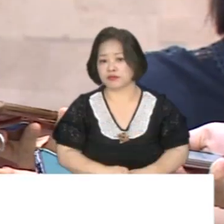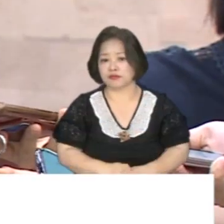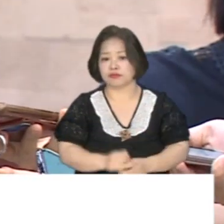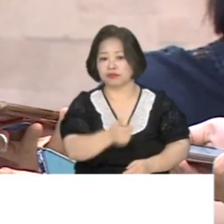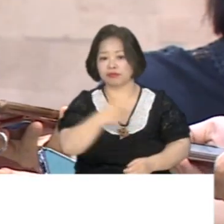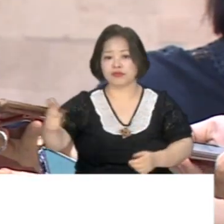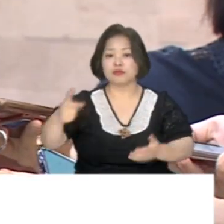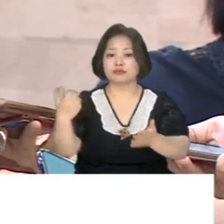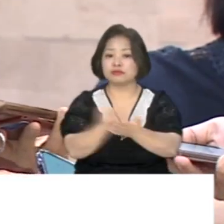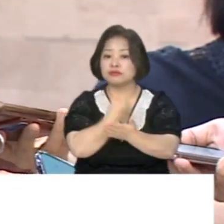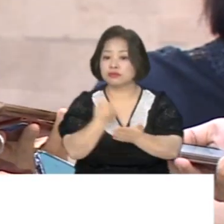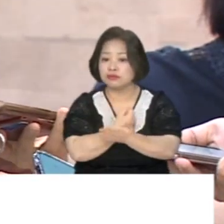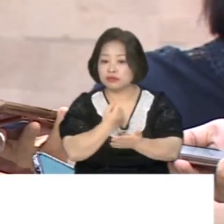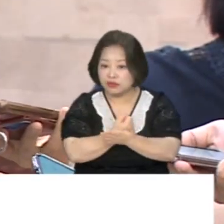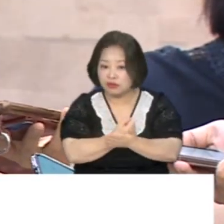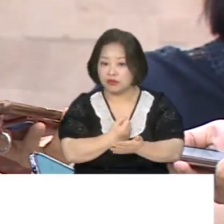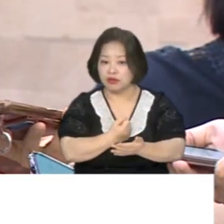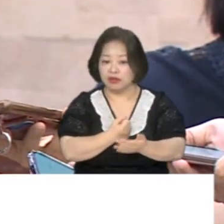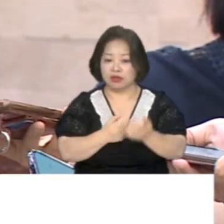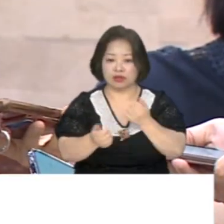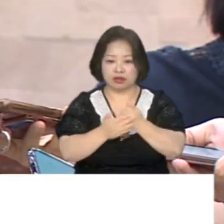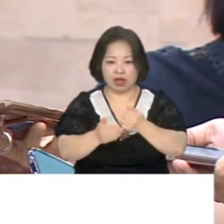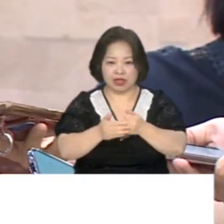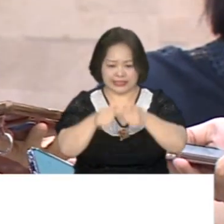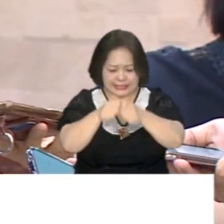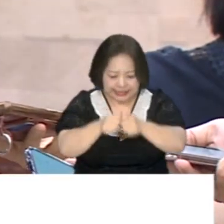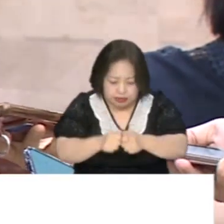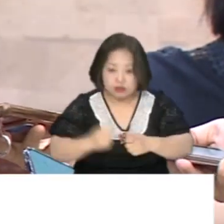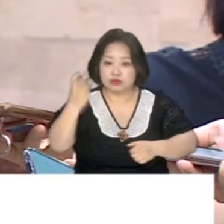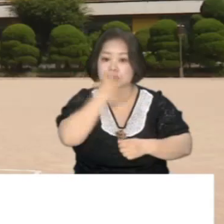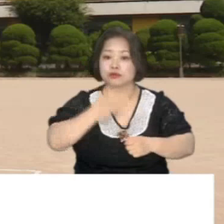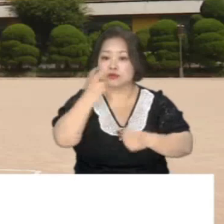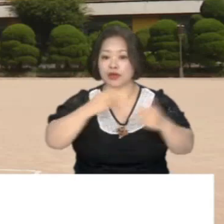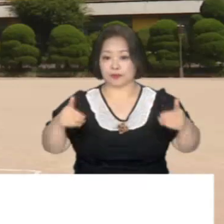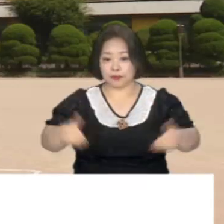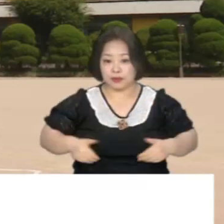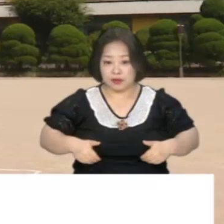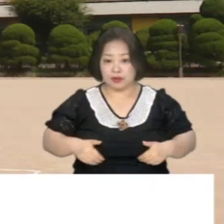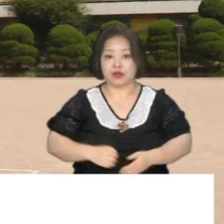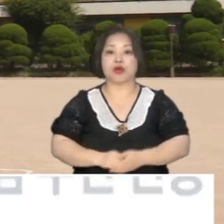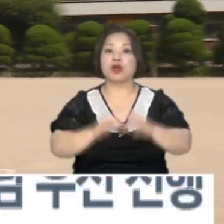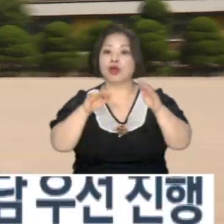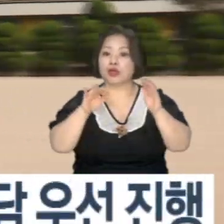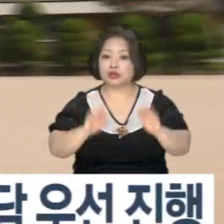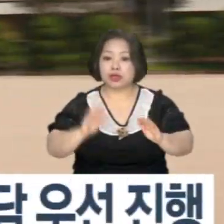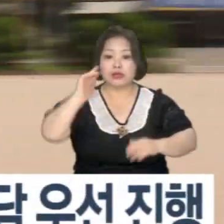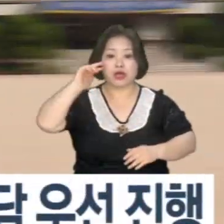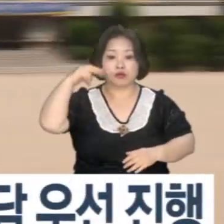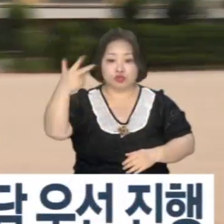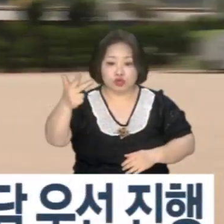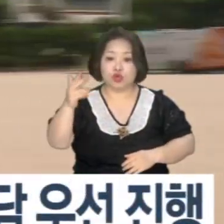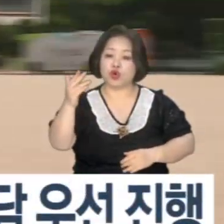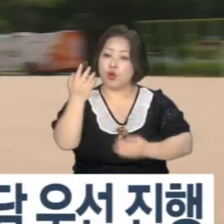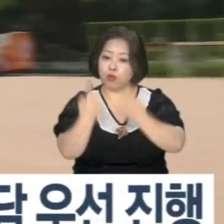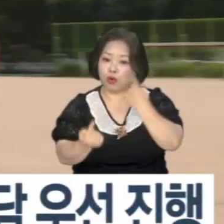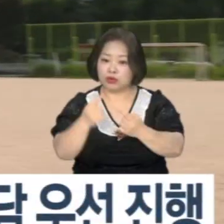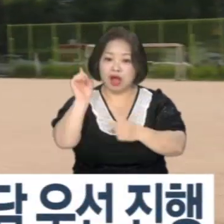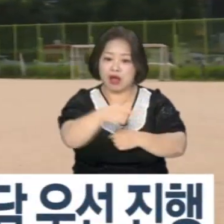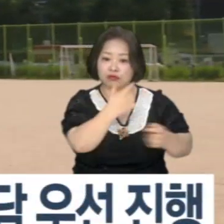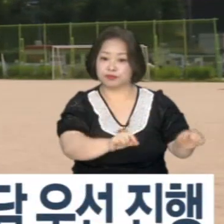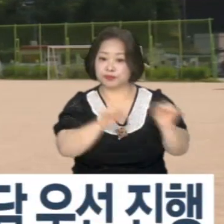참 안타까운 일이기 때문에 조사가 필요할 것 같습니다 조사 시작일이 당초 계획보다 하루